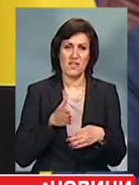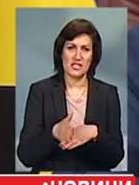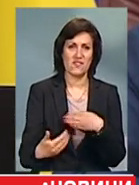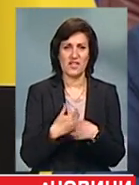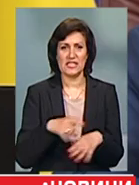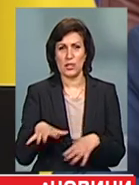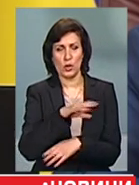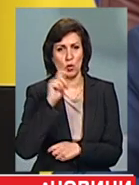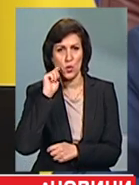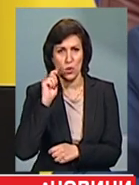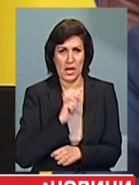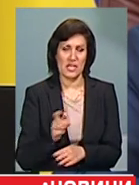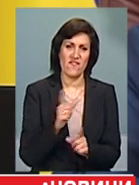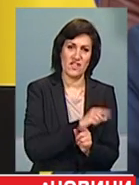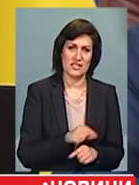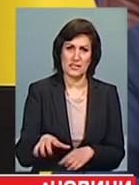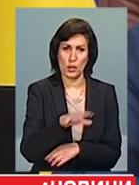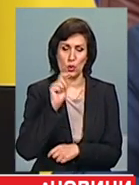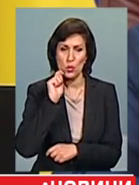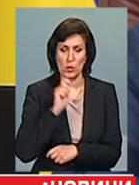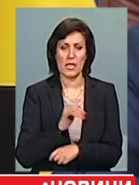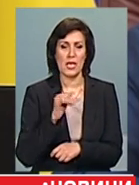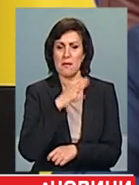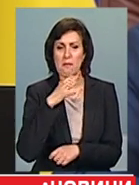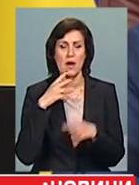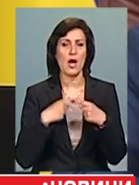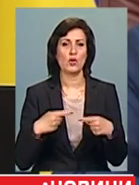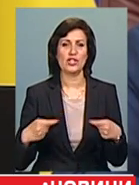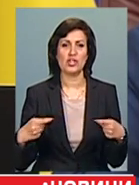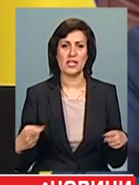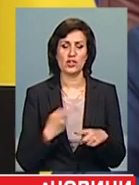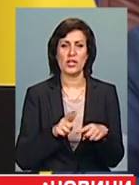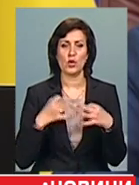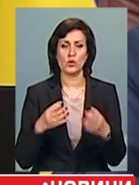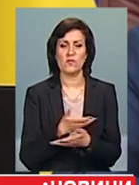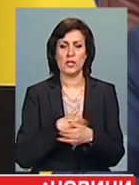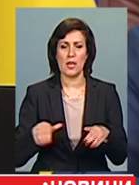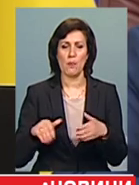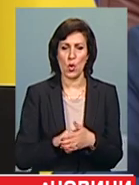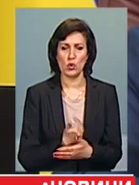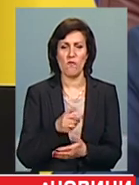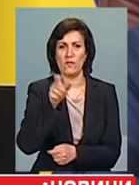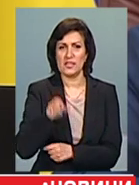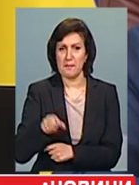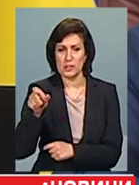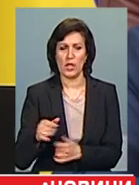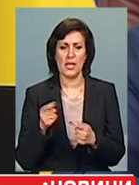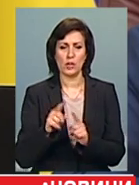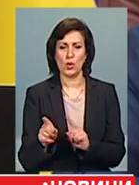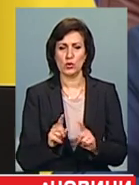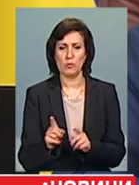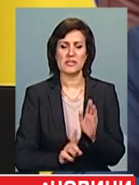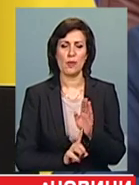територію України, з території України. І багато інших речей, які дозволять нам і оновлювати персонал, для того,